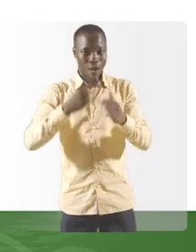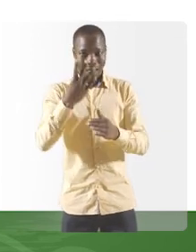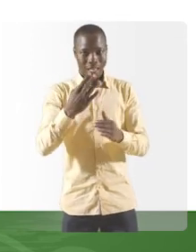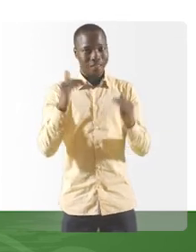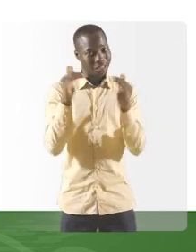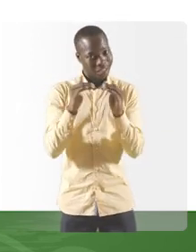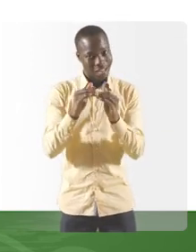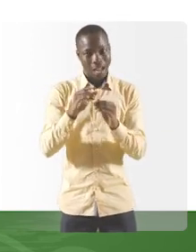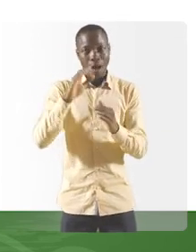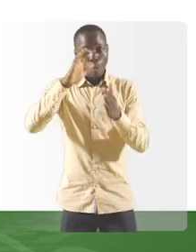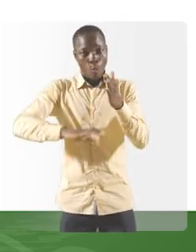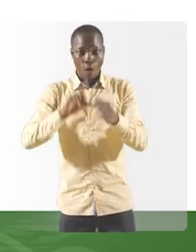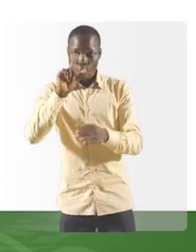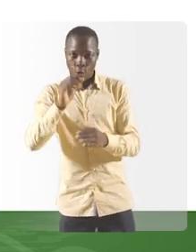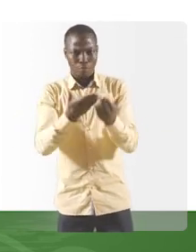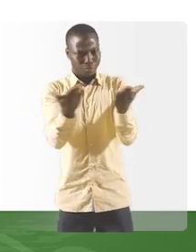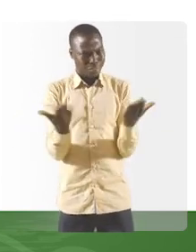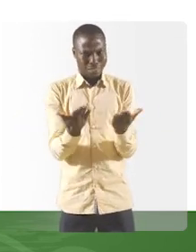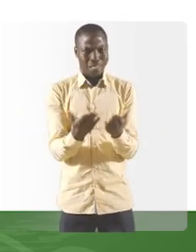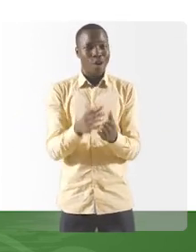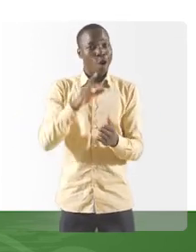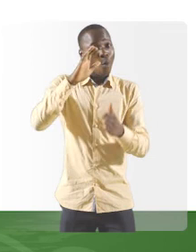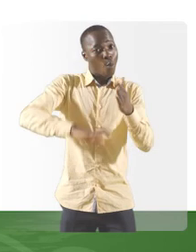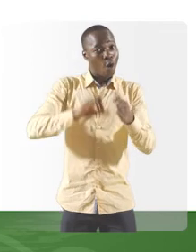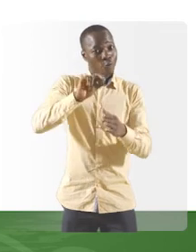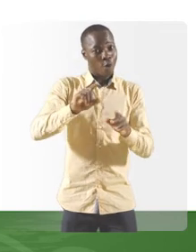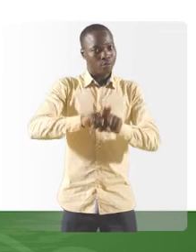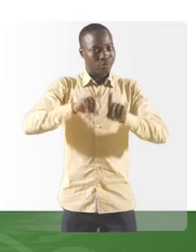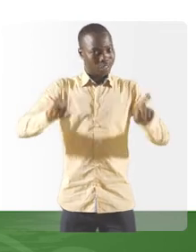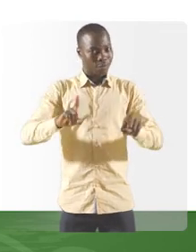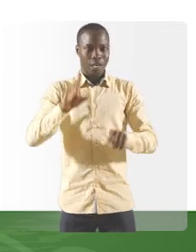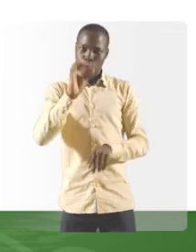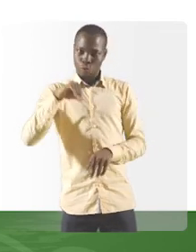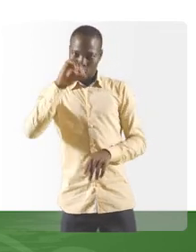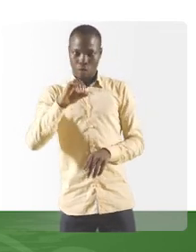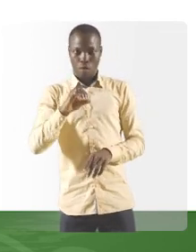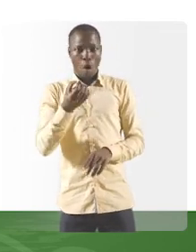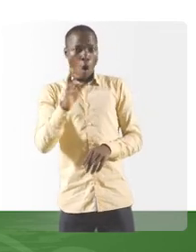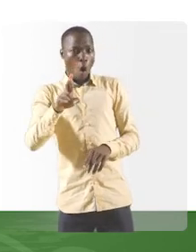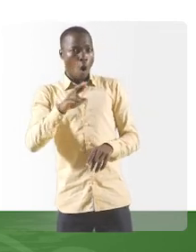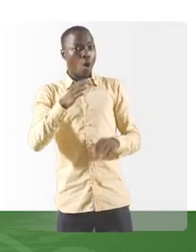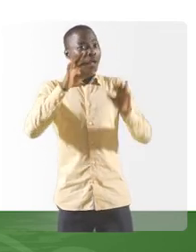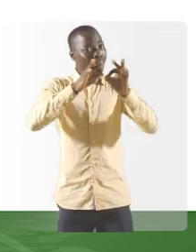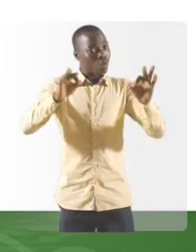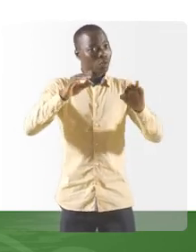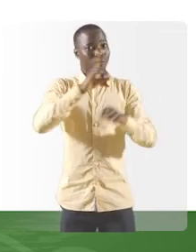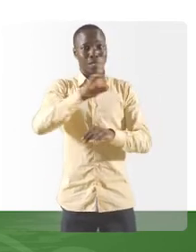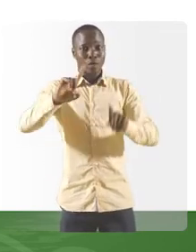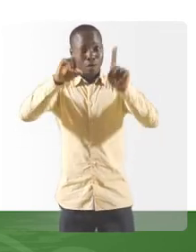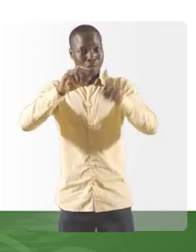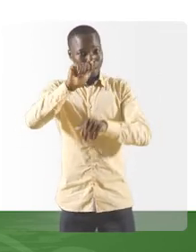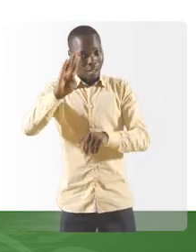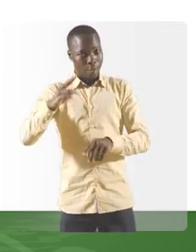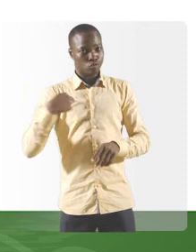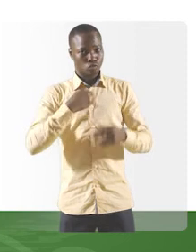à moins 20. Donc ici, moins 20 est différent de 0. Or, l'équation de la droite, on